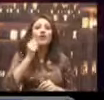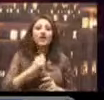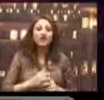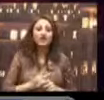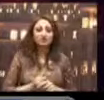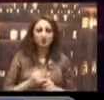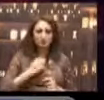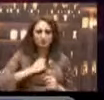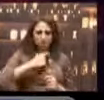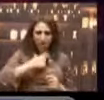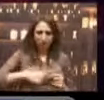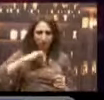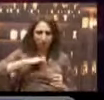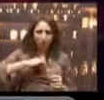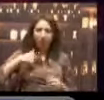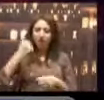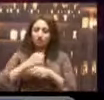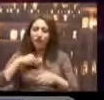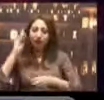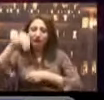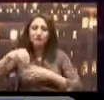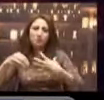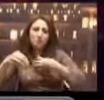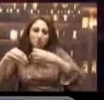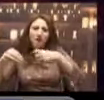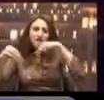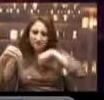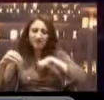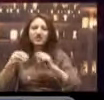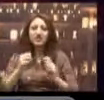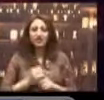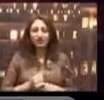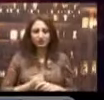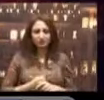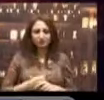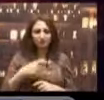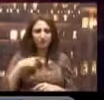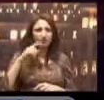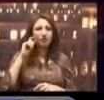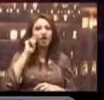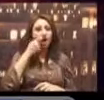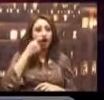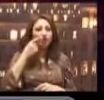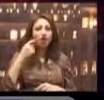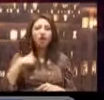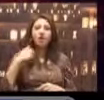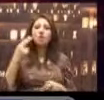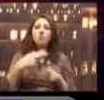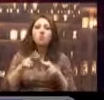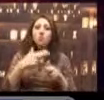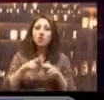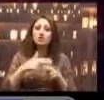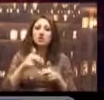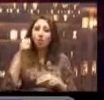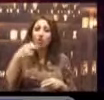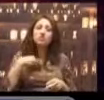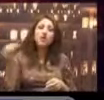ان انا وانا بعمل الفيلم ده ادعيت العكس تماما، ان انا راجل ممثل محترف جدا جدا، وان الدور دراميا